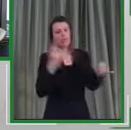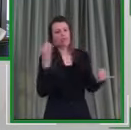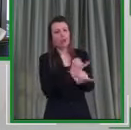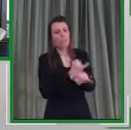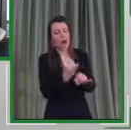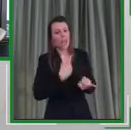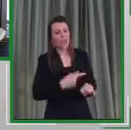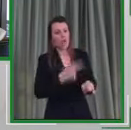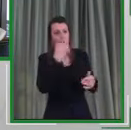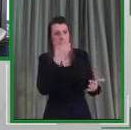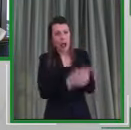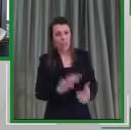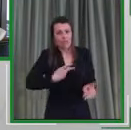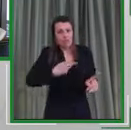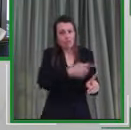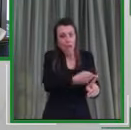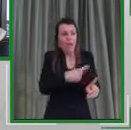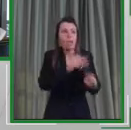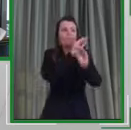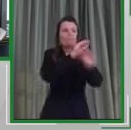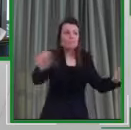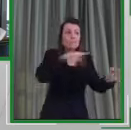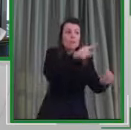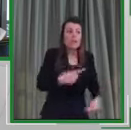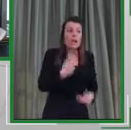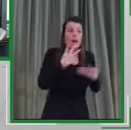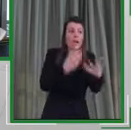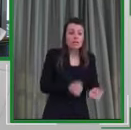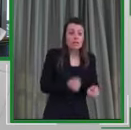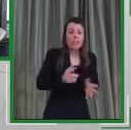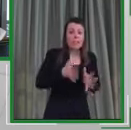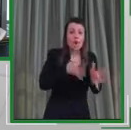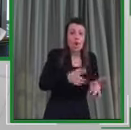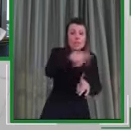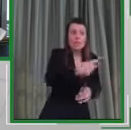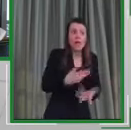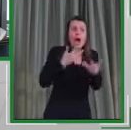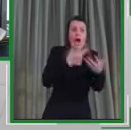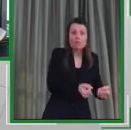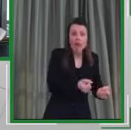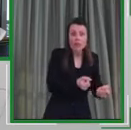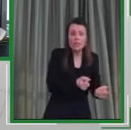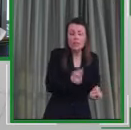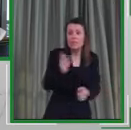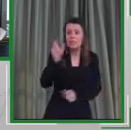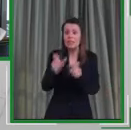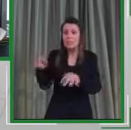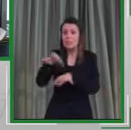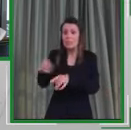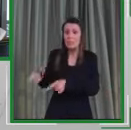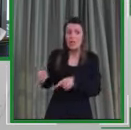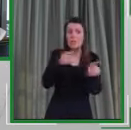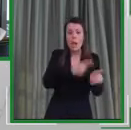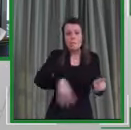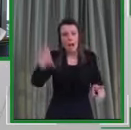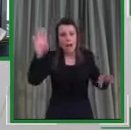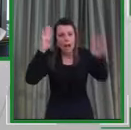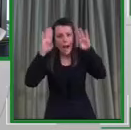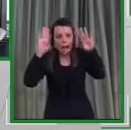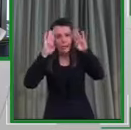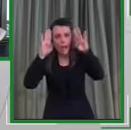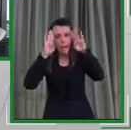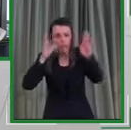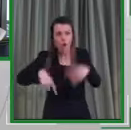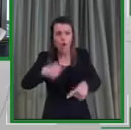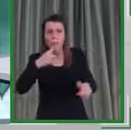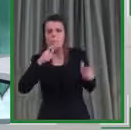avevano se volontariamente erano disposti a fare questo ma attenzione non abbiamo mai né imposto